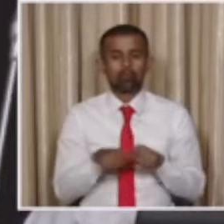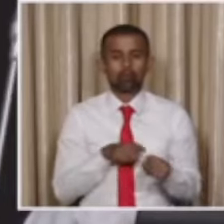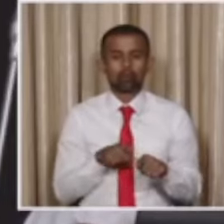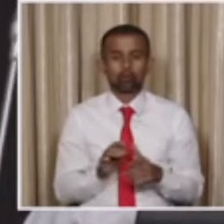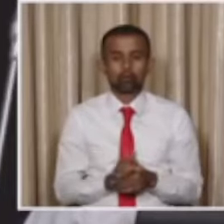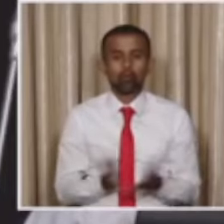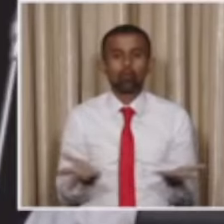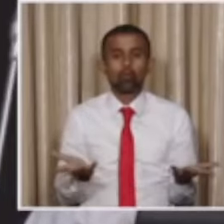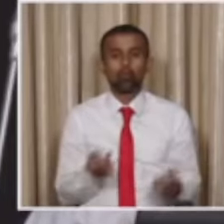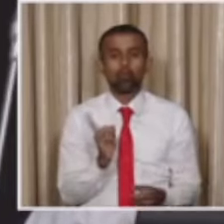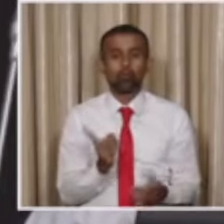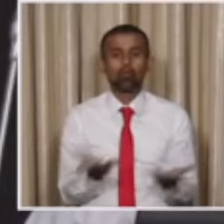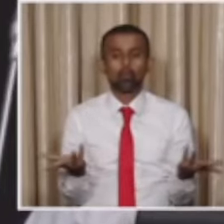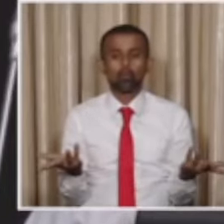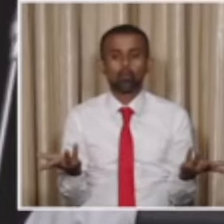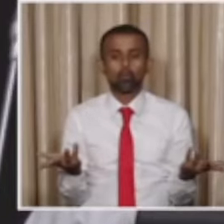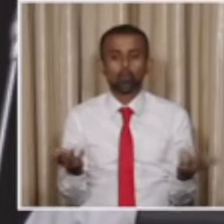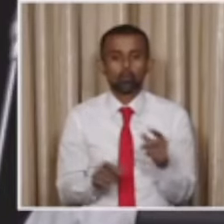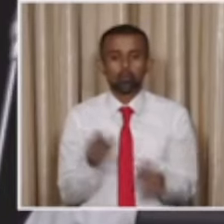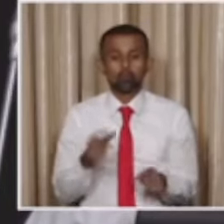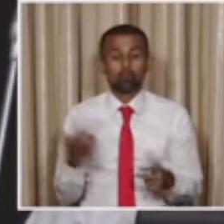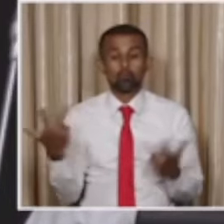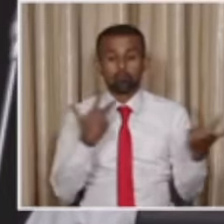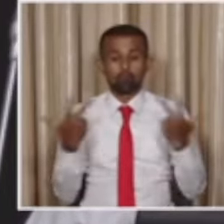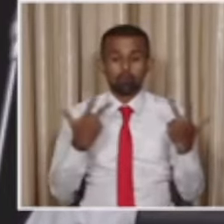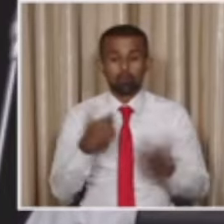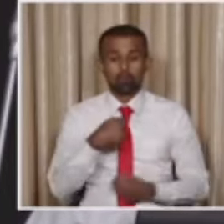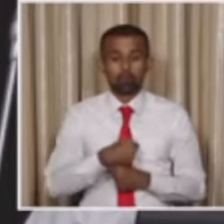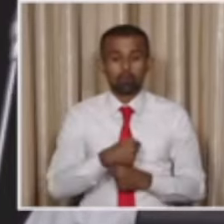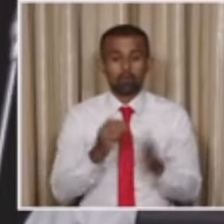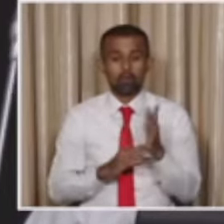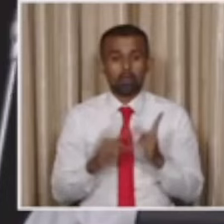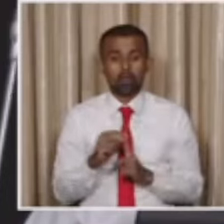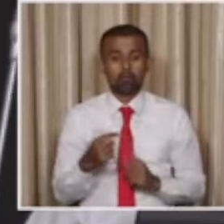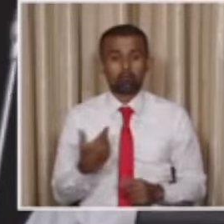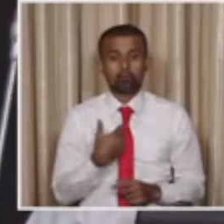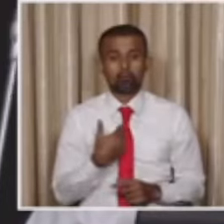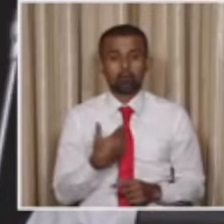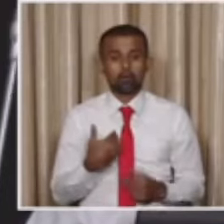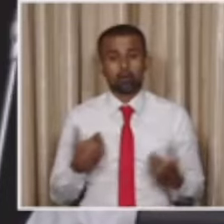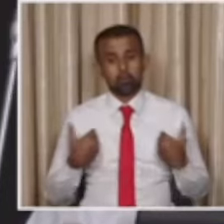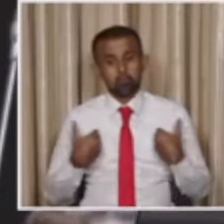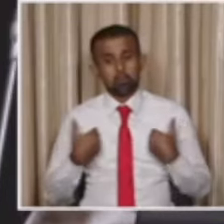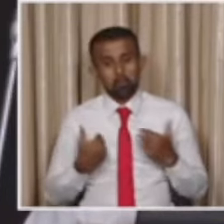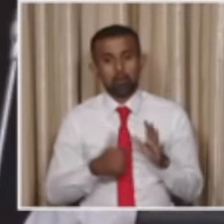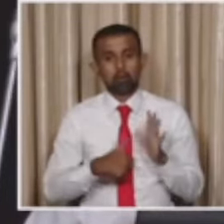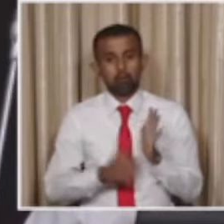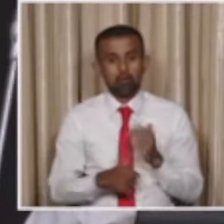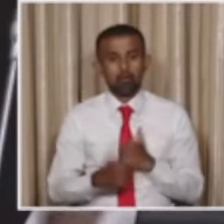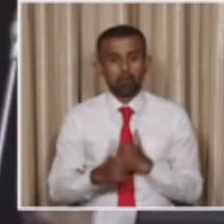කො දඬුවම් මිනිස්සු බණිනවා පණ යනකම් ආණ්ඩුවලටයි අධිකරණ ඇමතිටයි. අපි පණ යනකම් පණත් හදනවා.